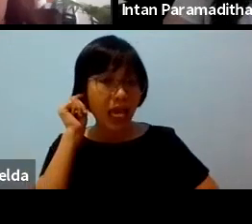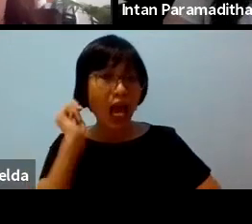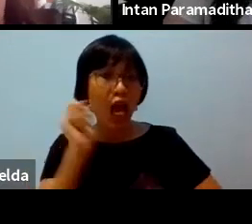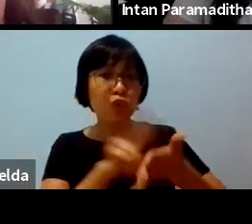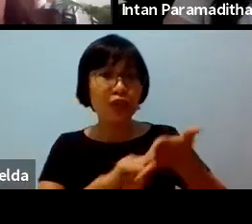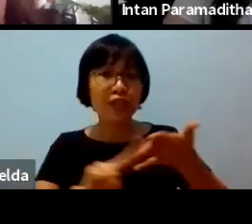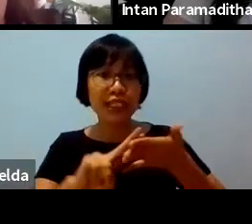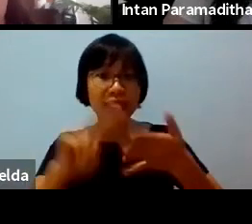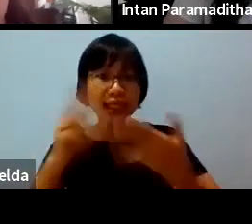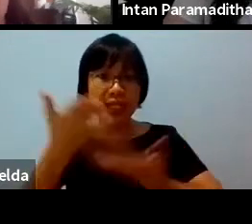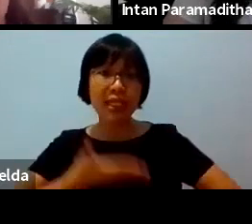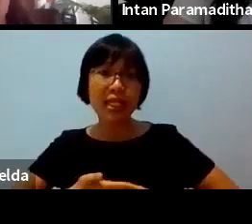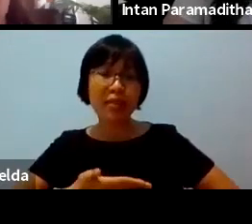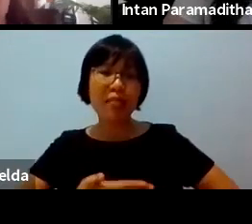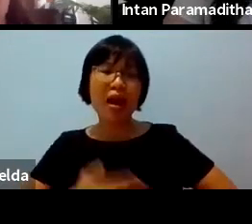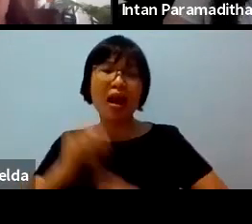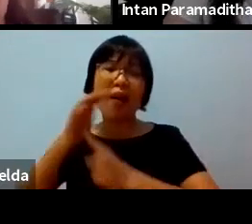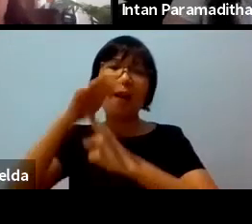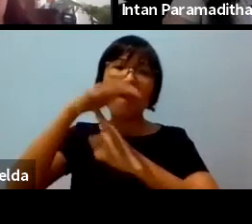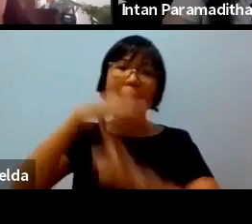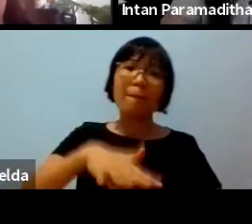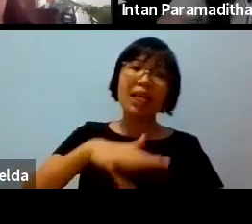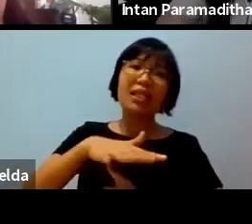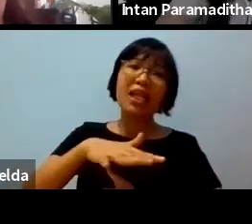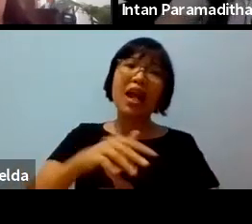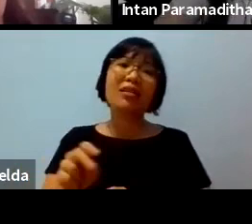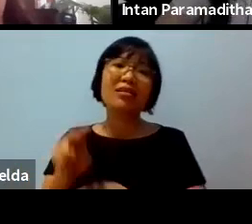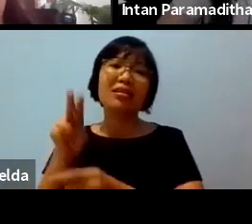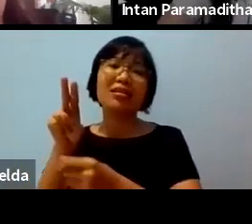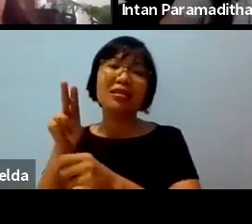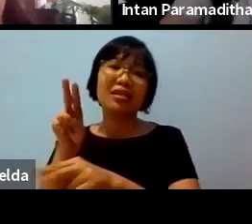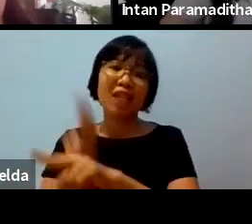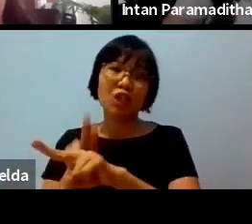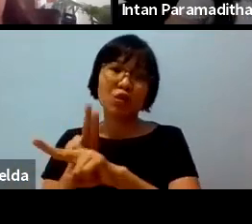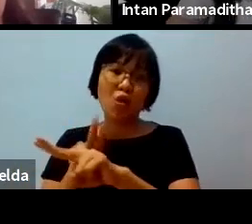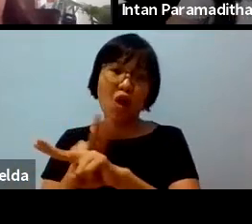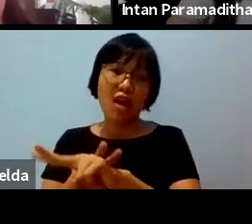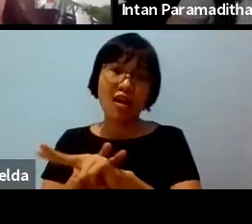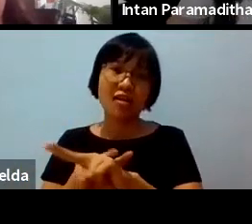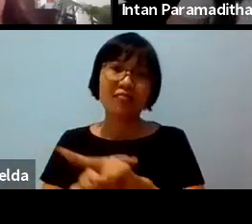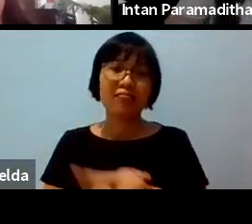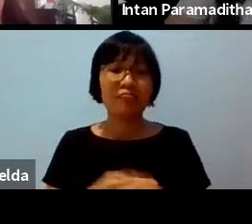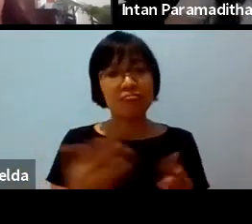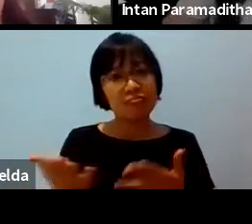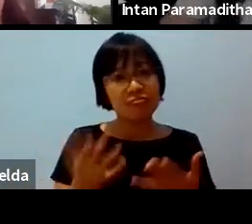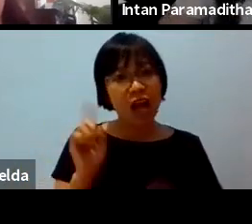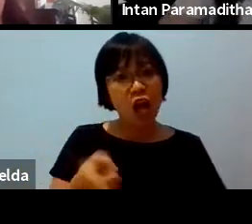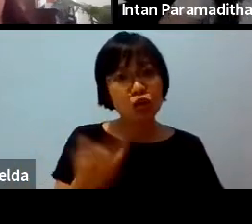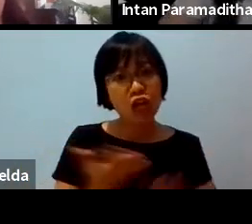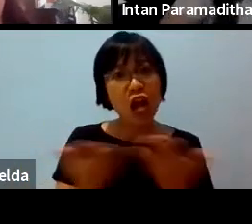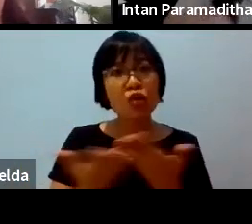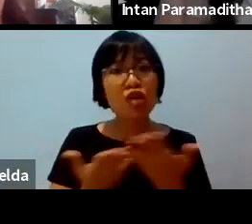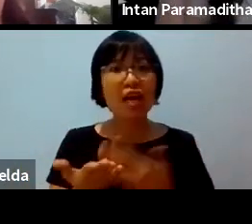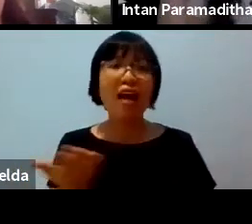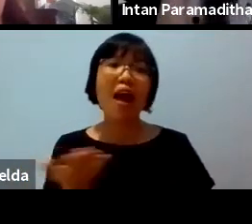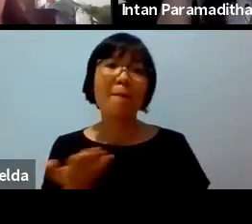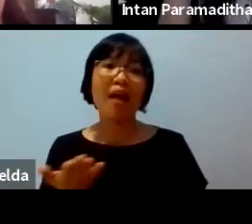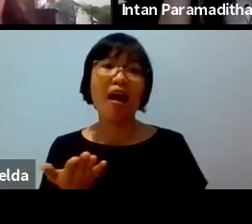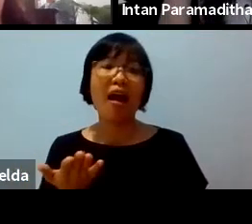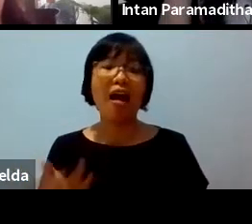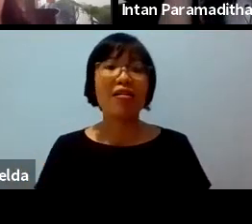harus diperbuat oleh Unipa terkait dengan mungkin kebijakan-kebijakan untuk mencegah dan juga memberikan perlindungan